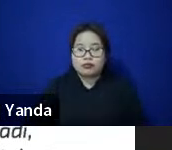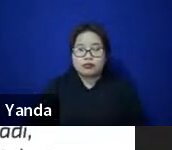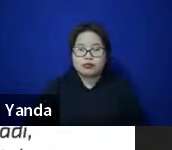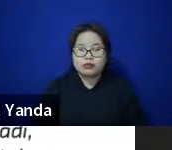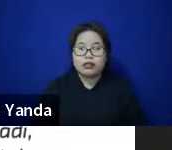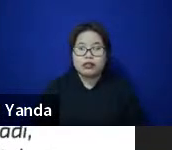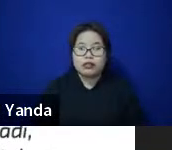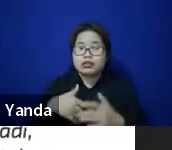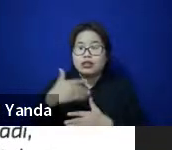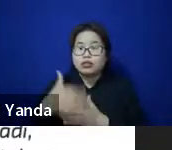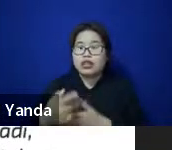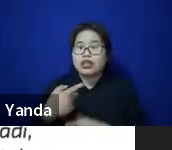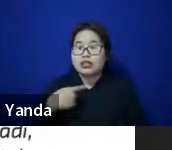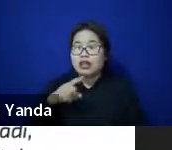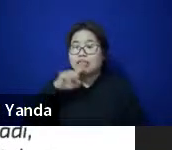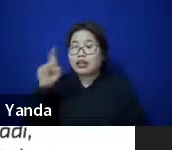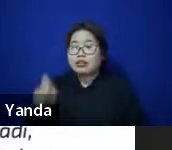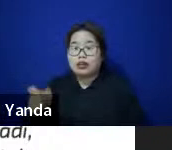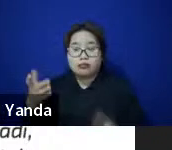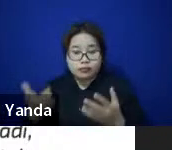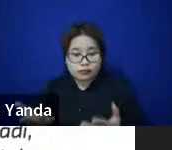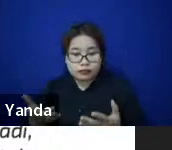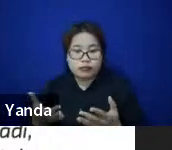apa juga yang kita tanyakan juga itu,